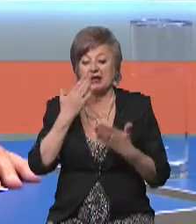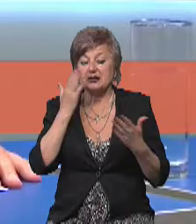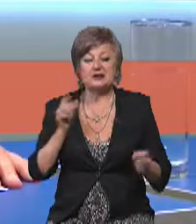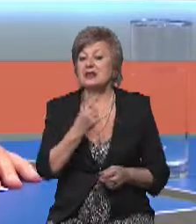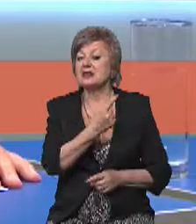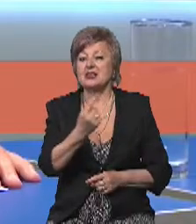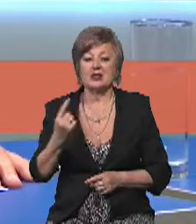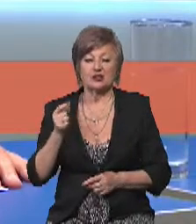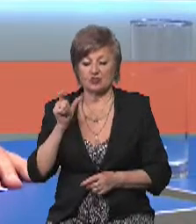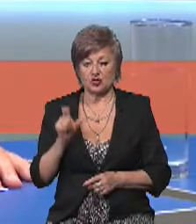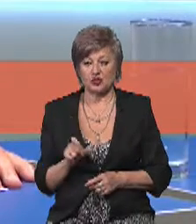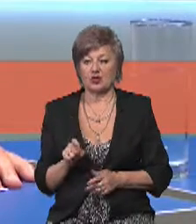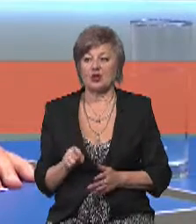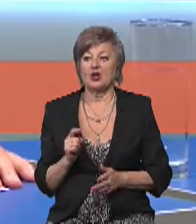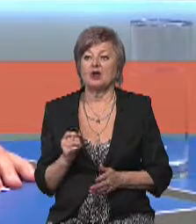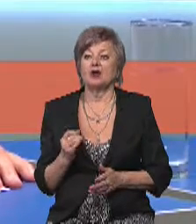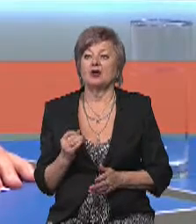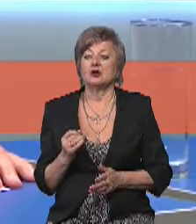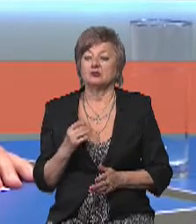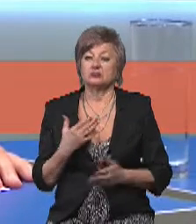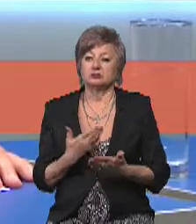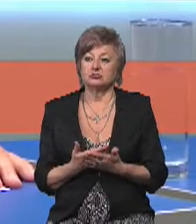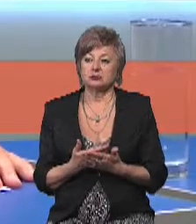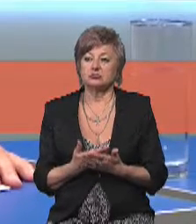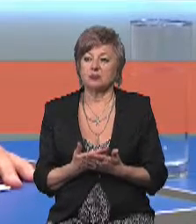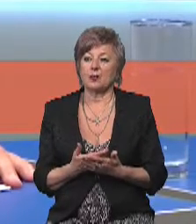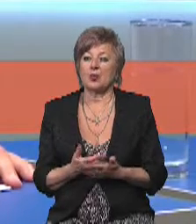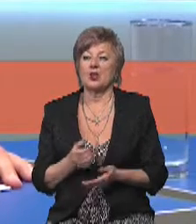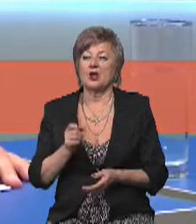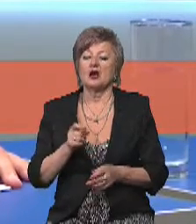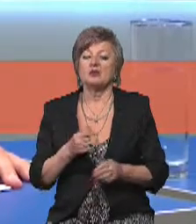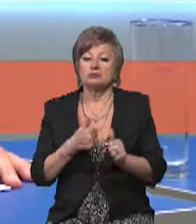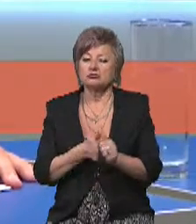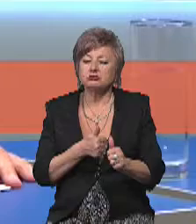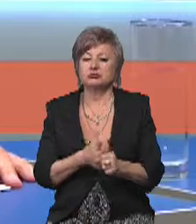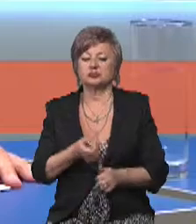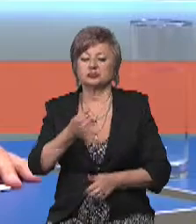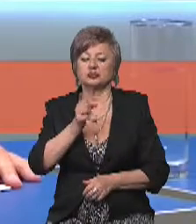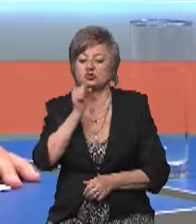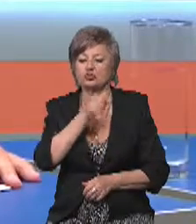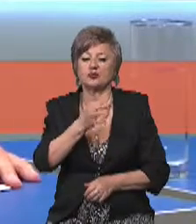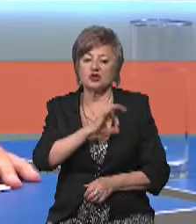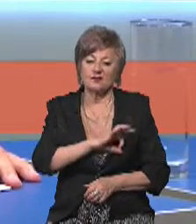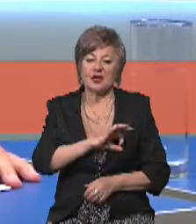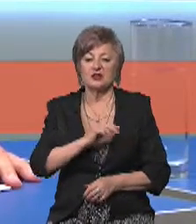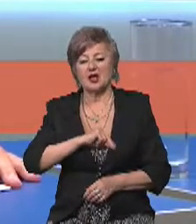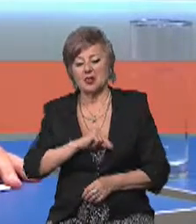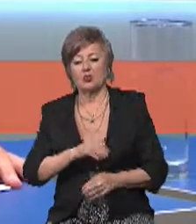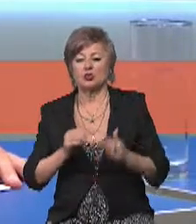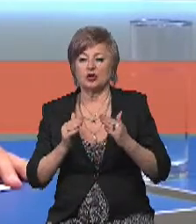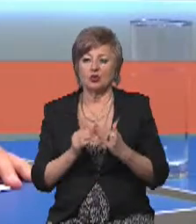людини в нашому місті, яка переслідувалась за вживання, використання на роботі,